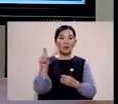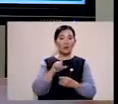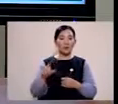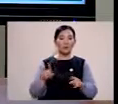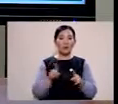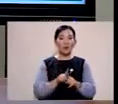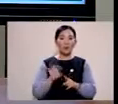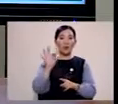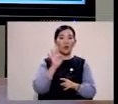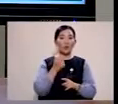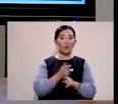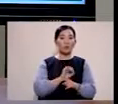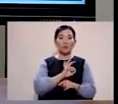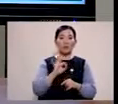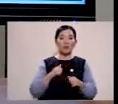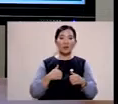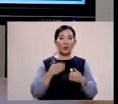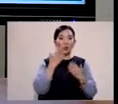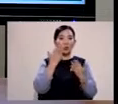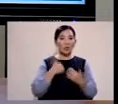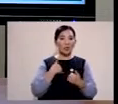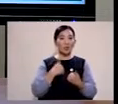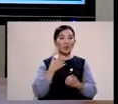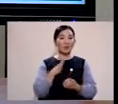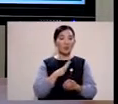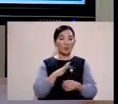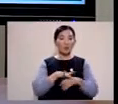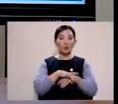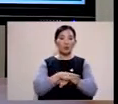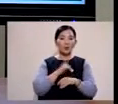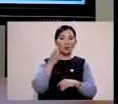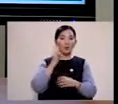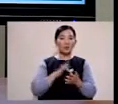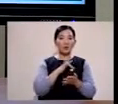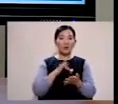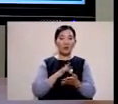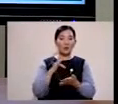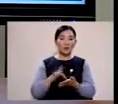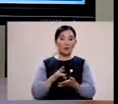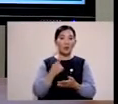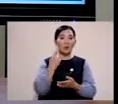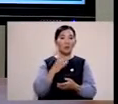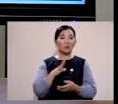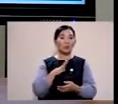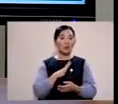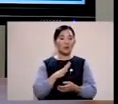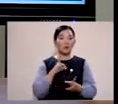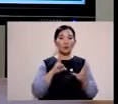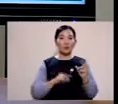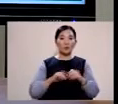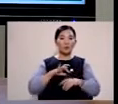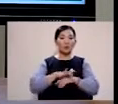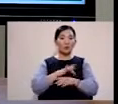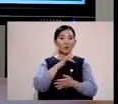ham ifodali o'qishga harakat qildik. Demak, Toshkent qadimiy shaharlardan biri bo'lgan ekan. Qadimda